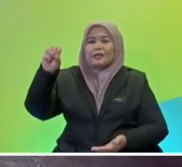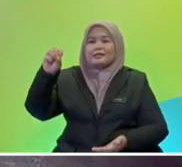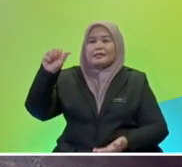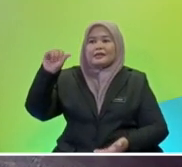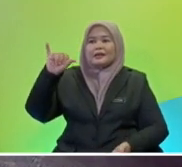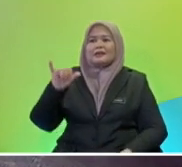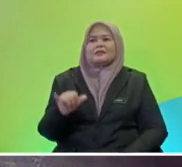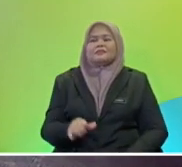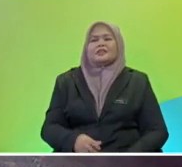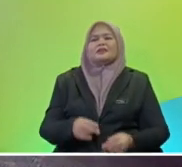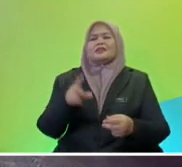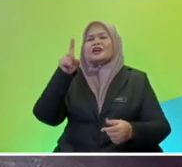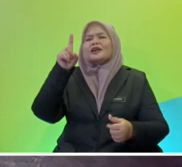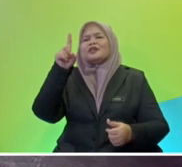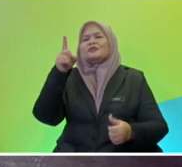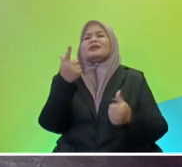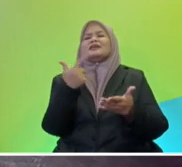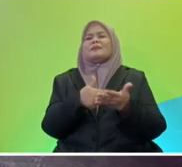selalu hilang